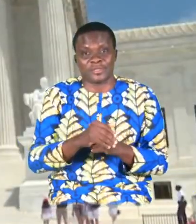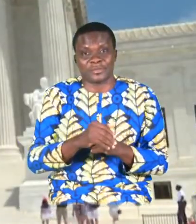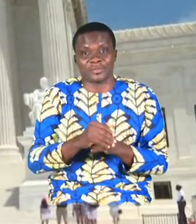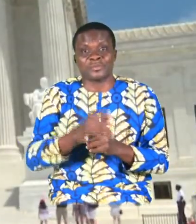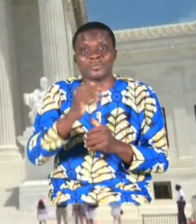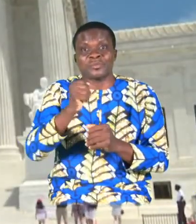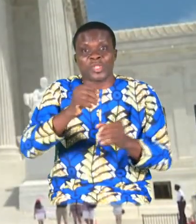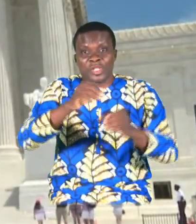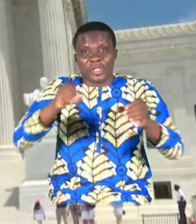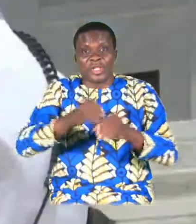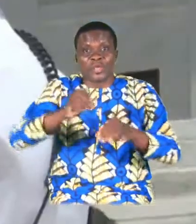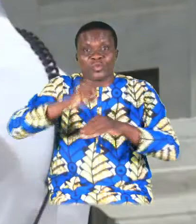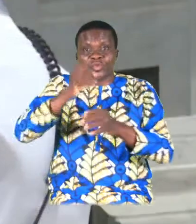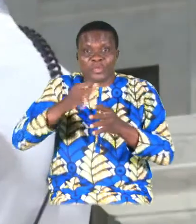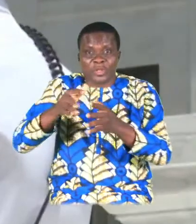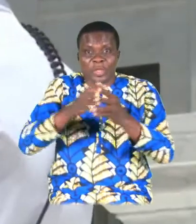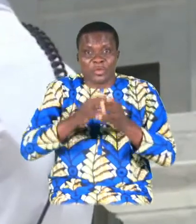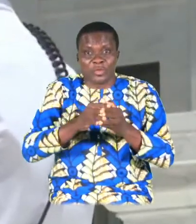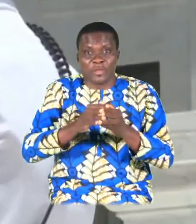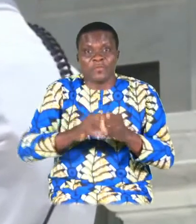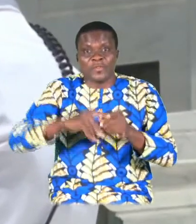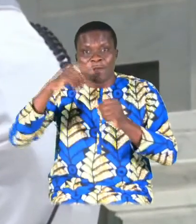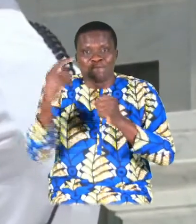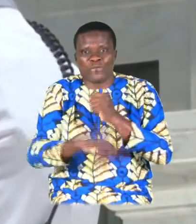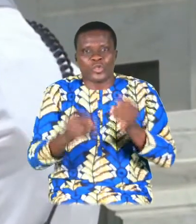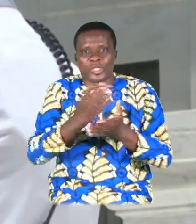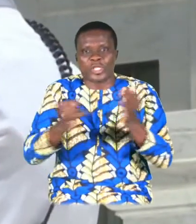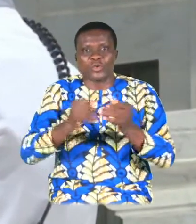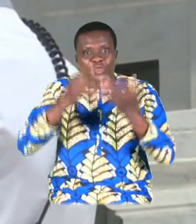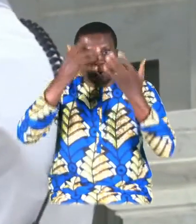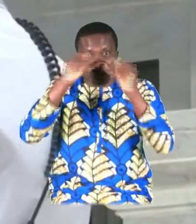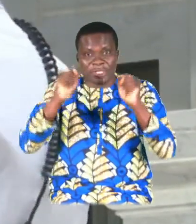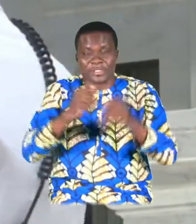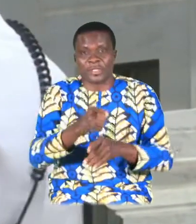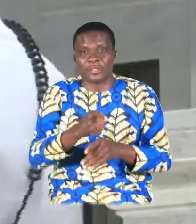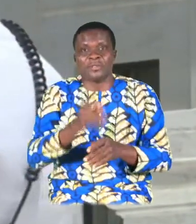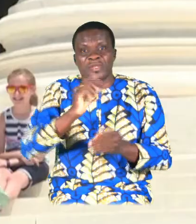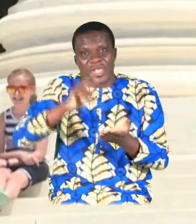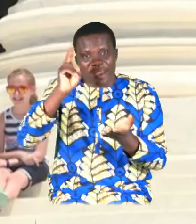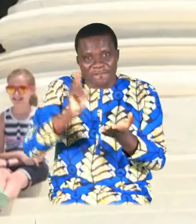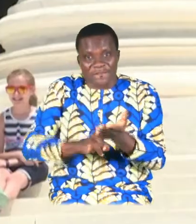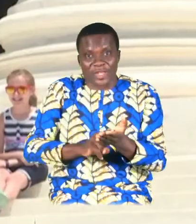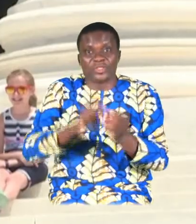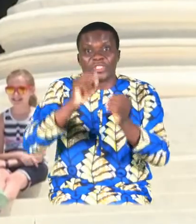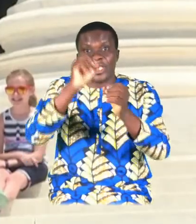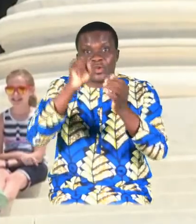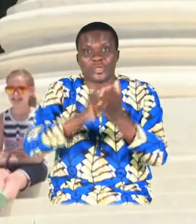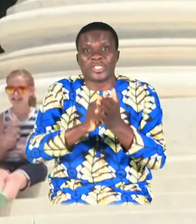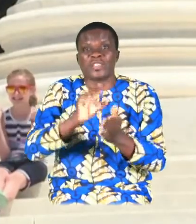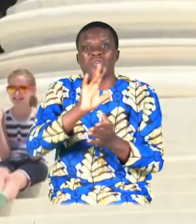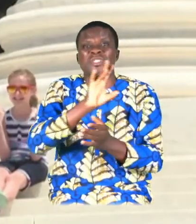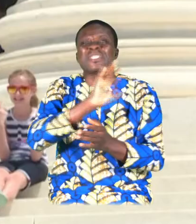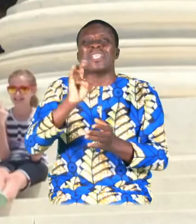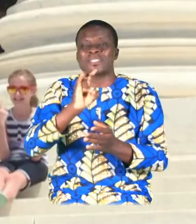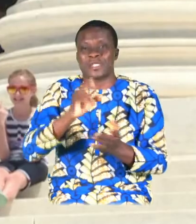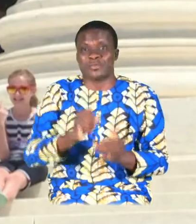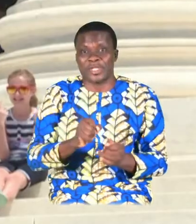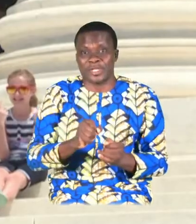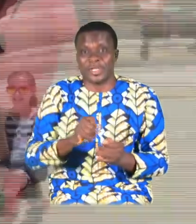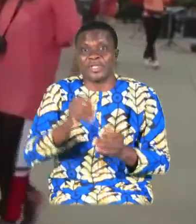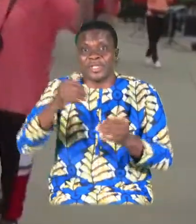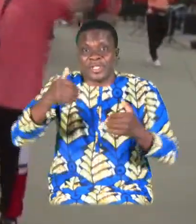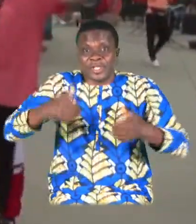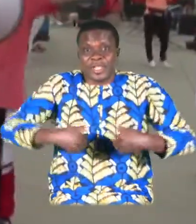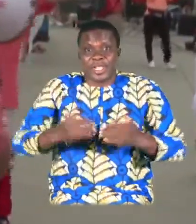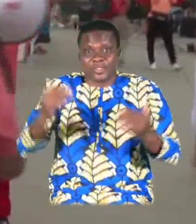La Cour suprême américaine a infligé un revers au président Donald Trump. Elle a validé le statut de 700 000 Dreamers, les jeunes migrants